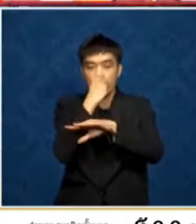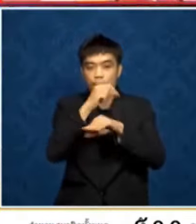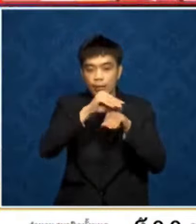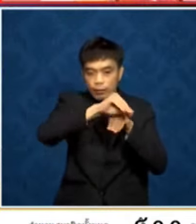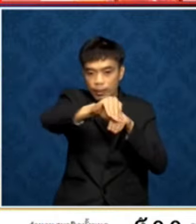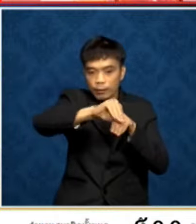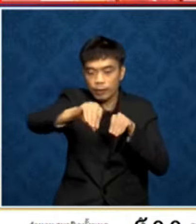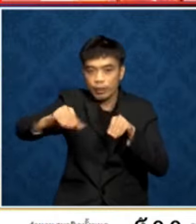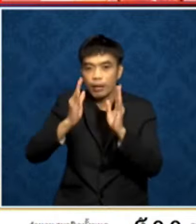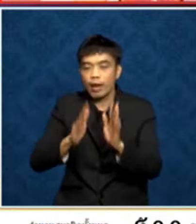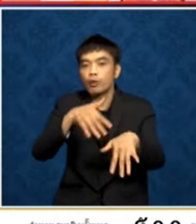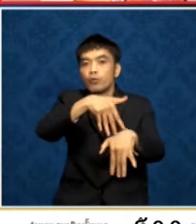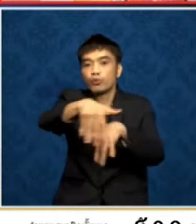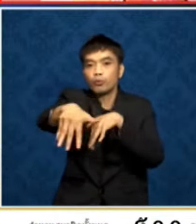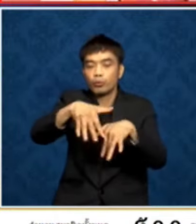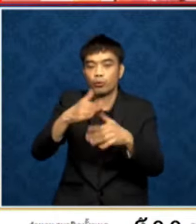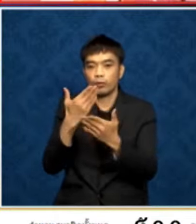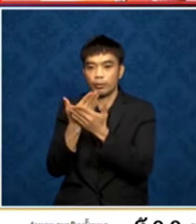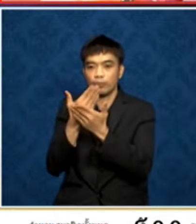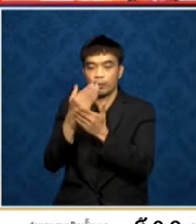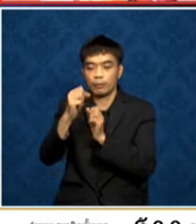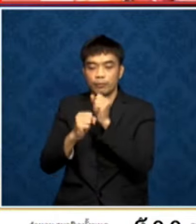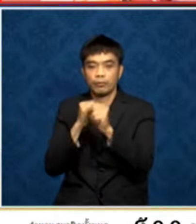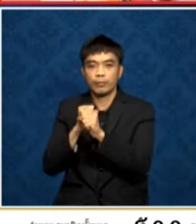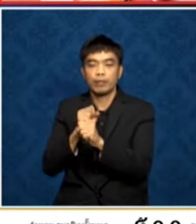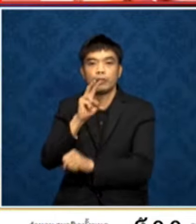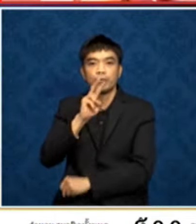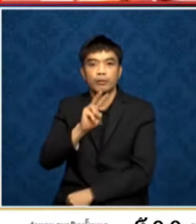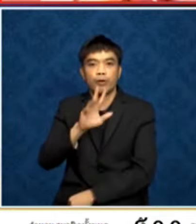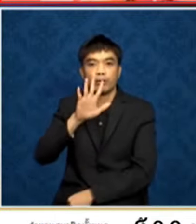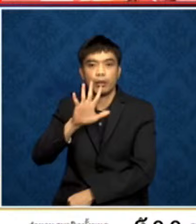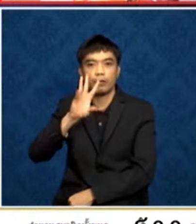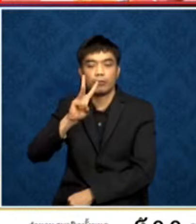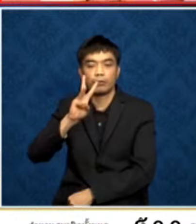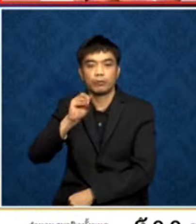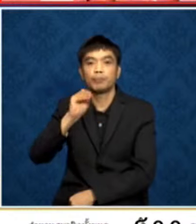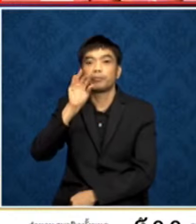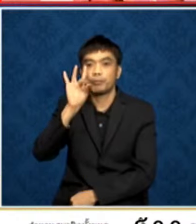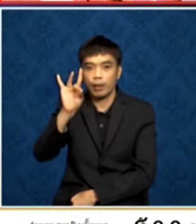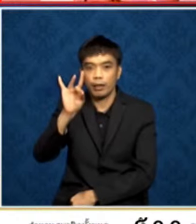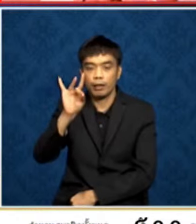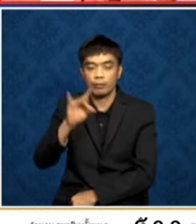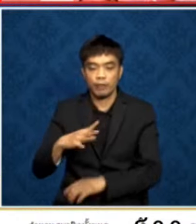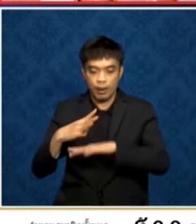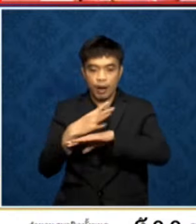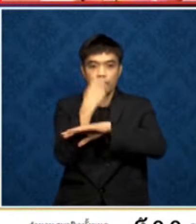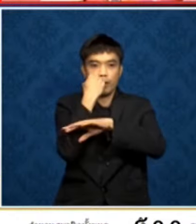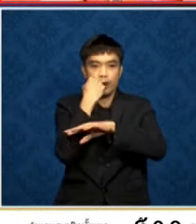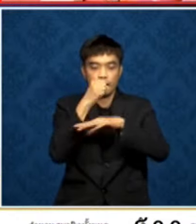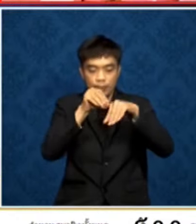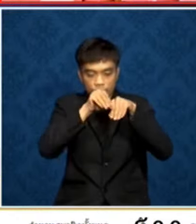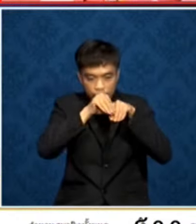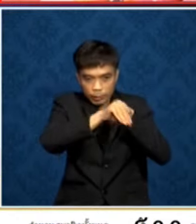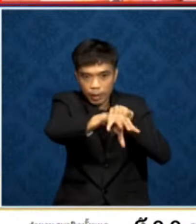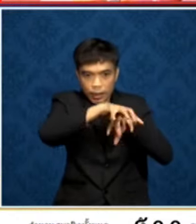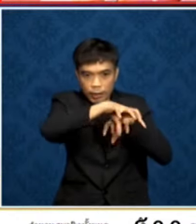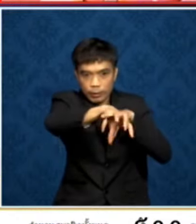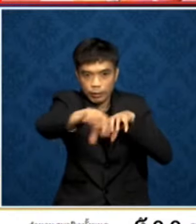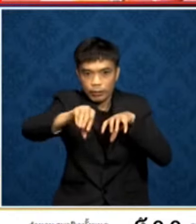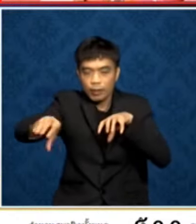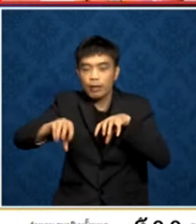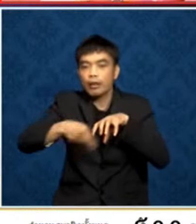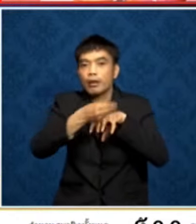งบประมาณปี2568ค่ะท่านประธานคะการกระจายอำนาจเป็นหลักคิดบนพื้นฐาน